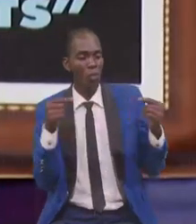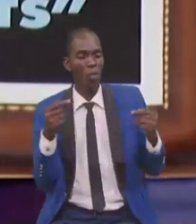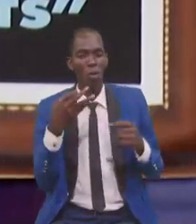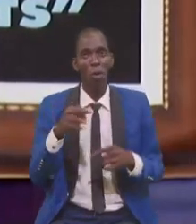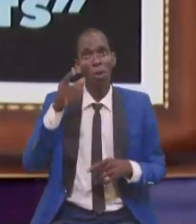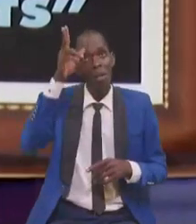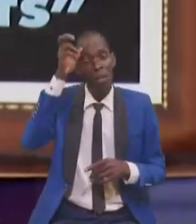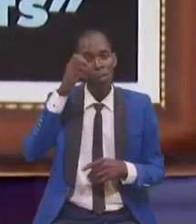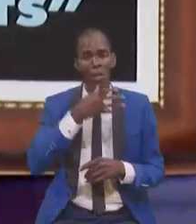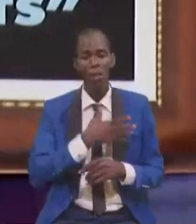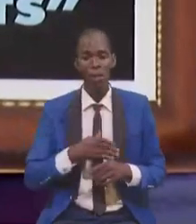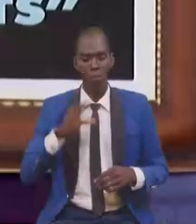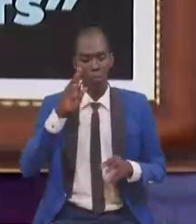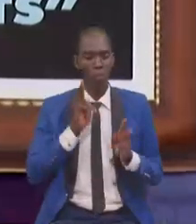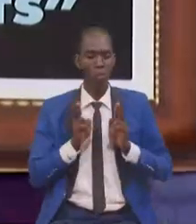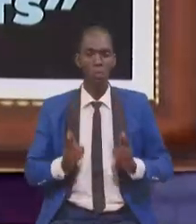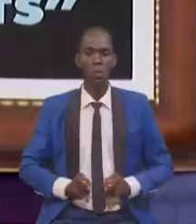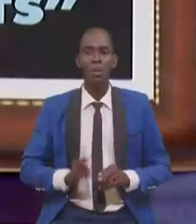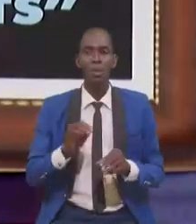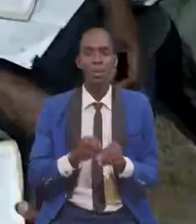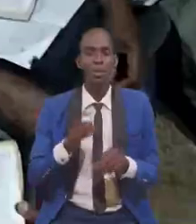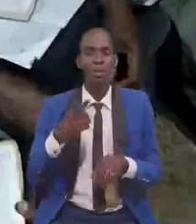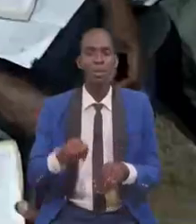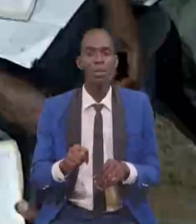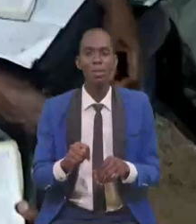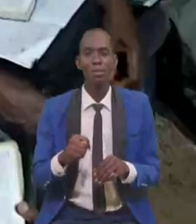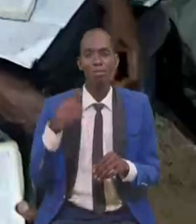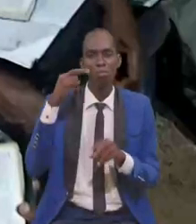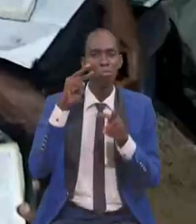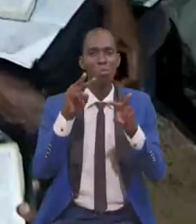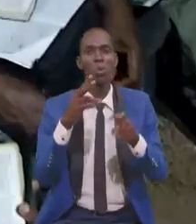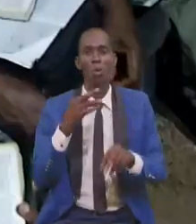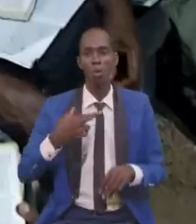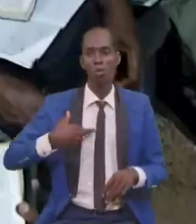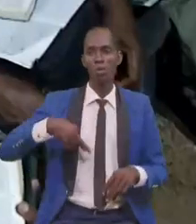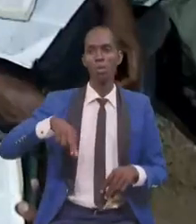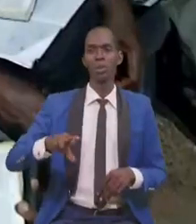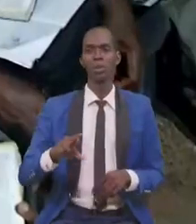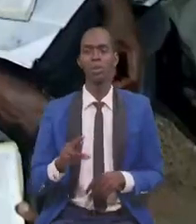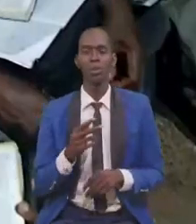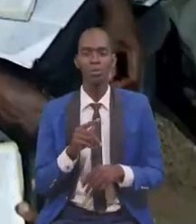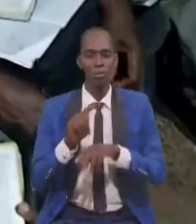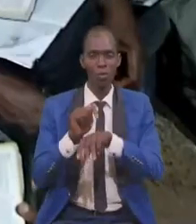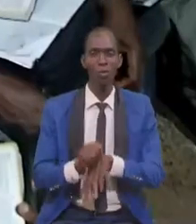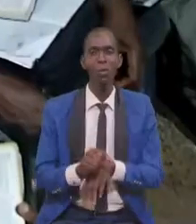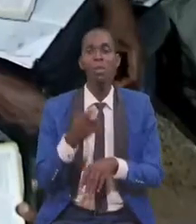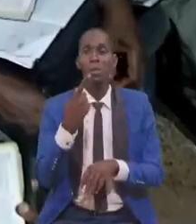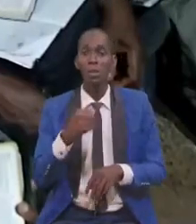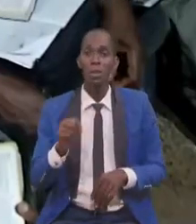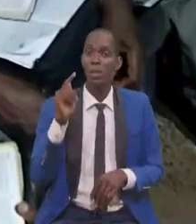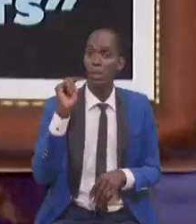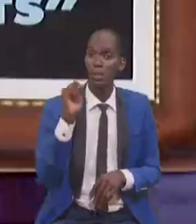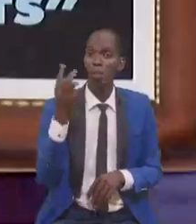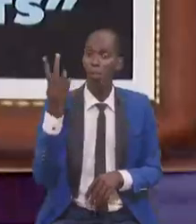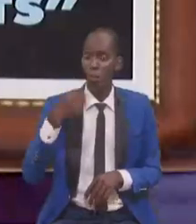l'opposition du diable, des hommes, en face de la tradition religieuse,